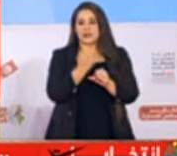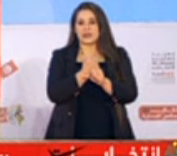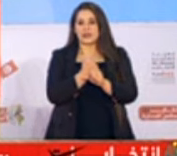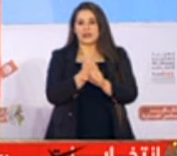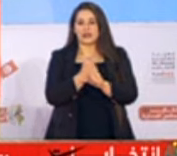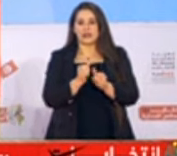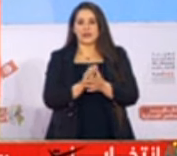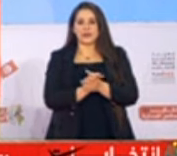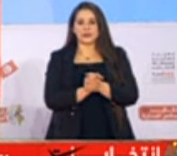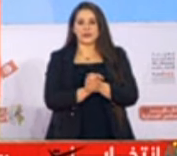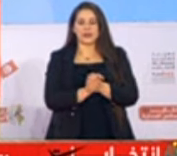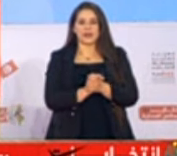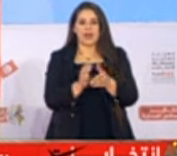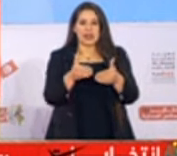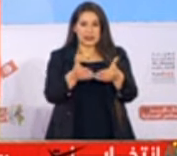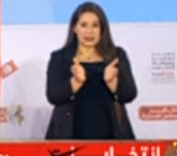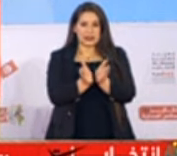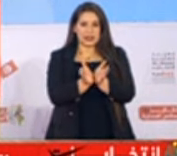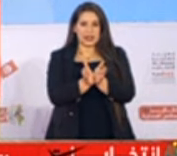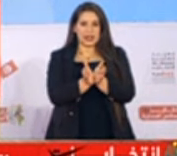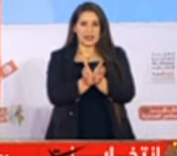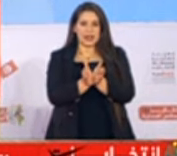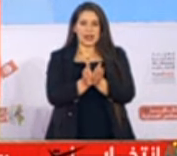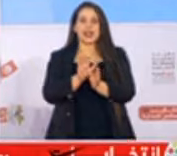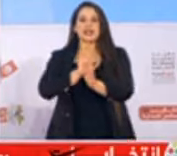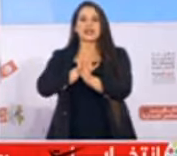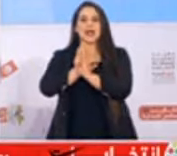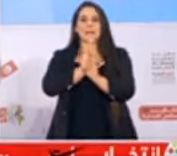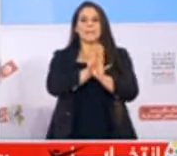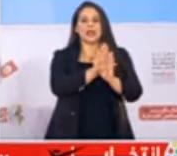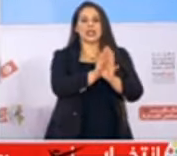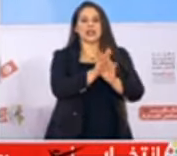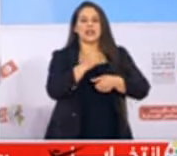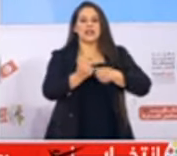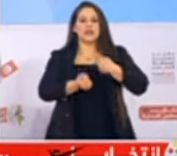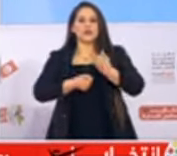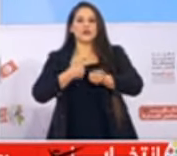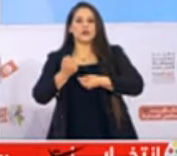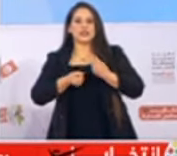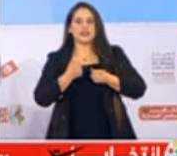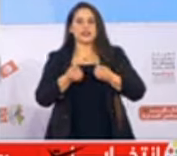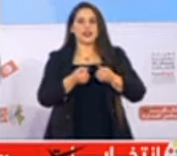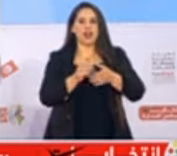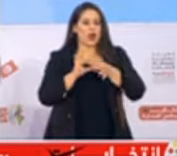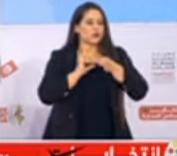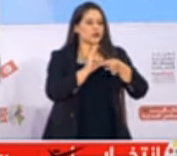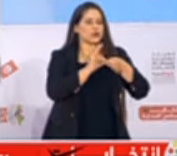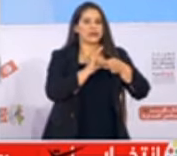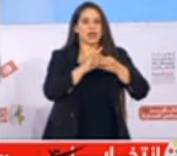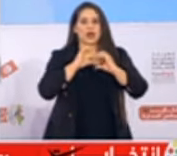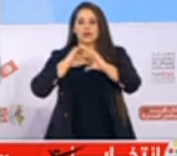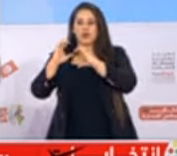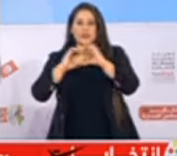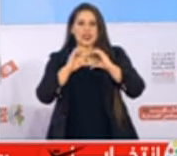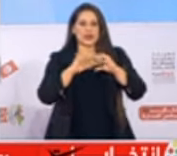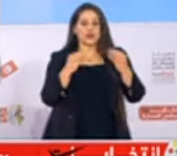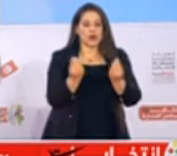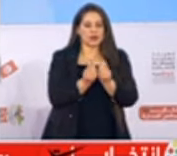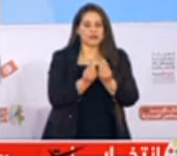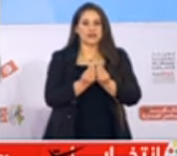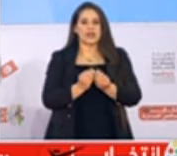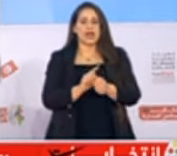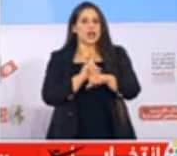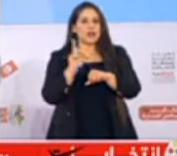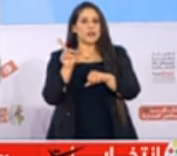يمكن الهيئة قامت زاد دعمت الاستراتيجية بتاع التحسيس بصفة عامة. ما نتصورش ثم مواطن تونسي ما عندوش علم بموعد